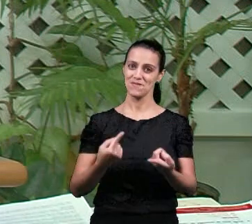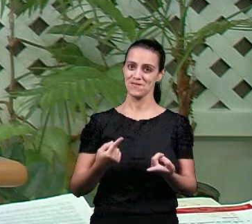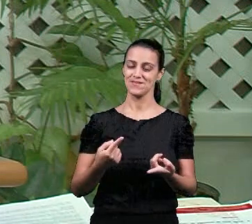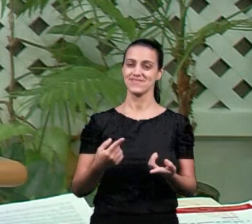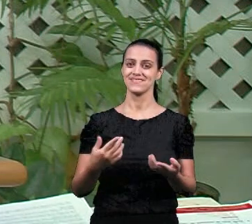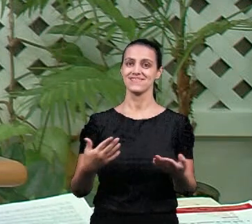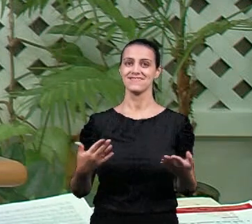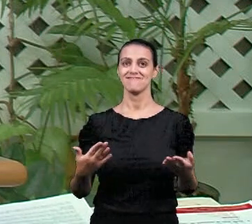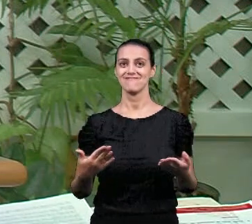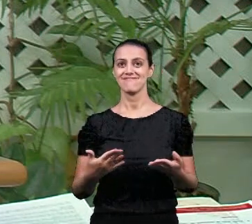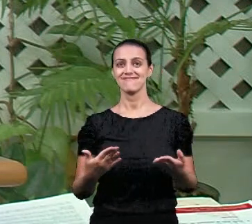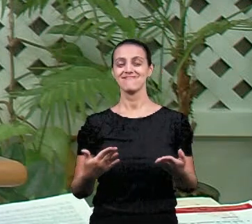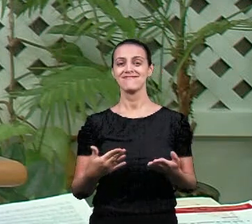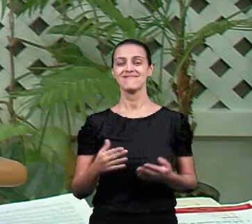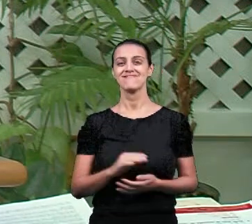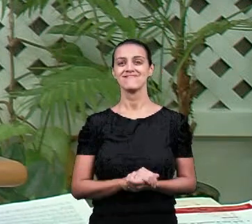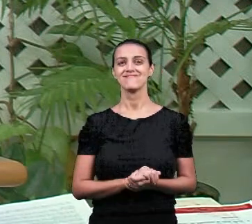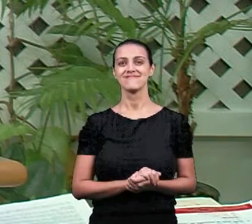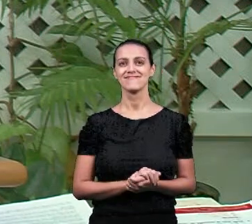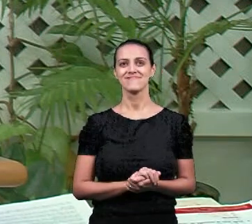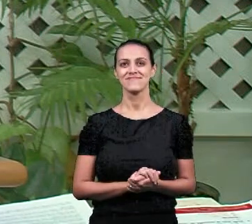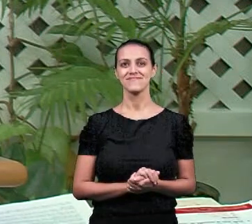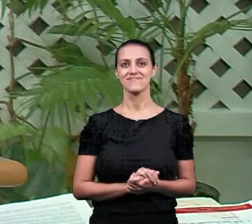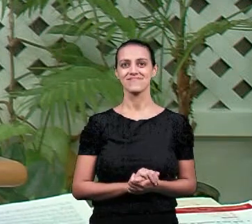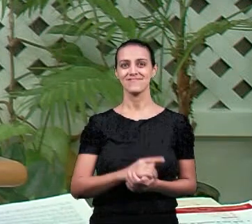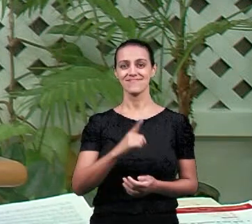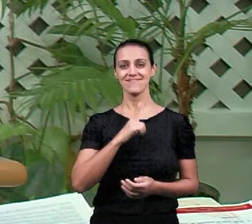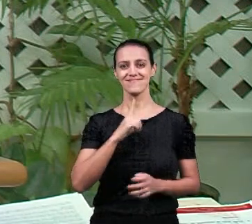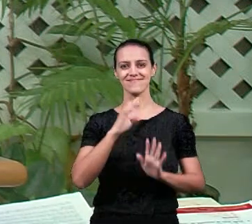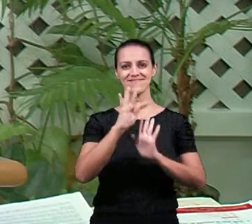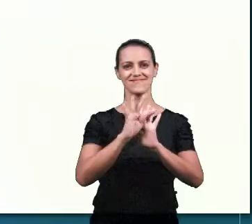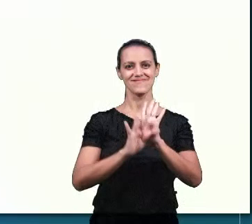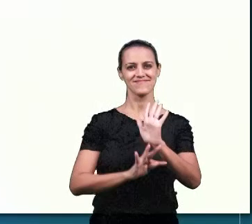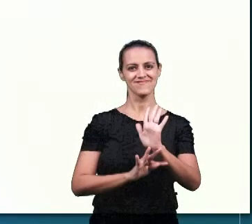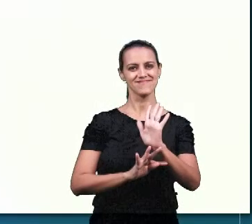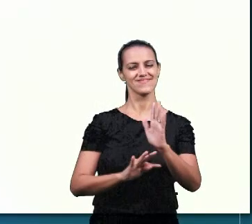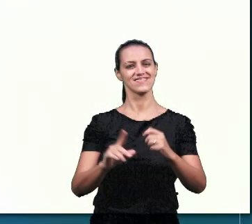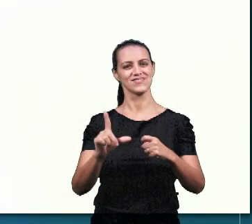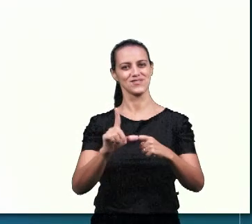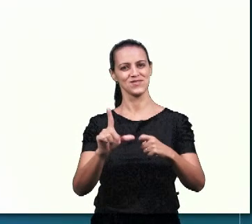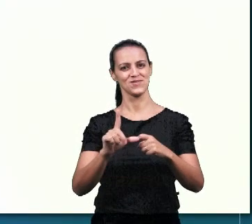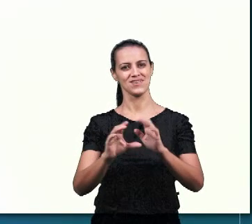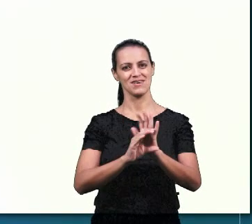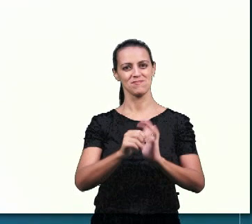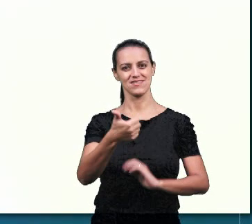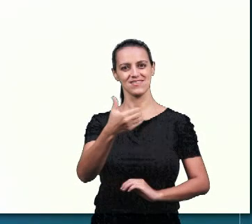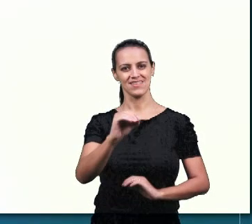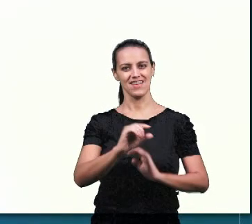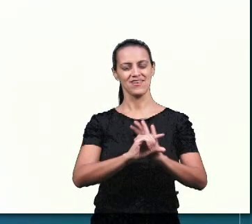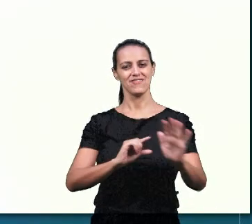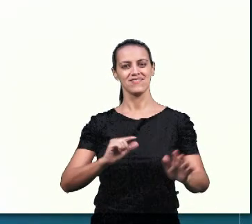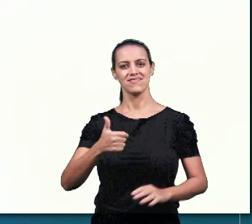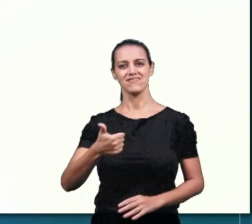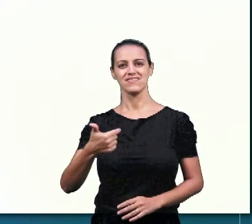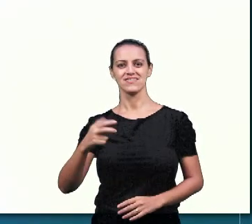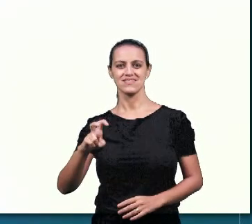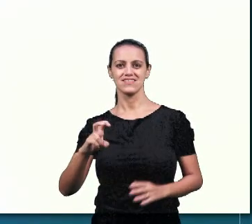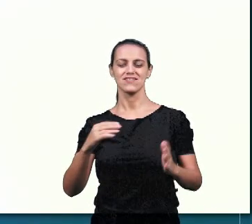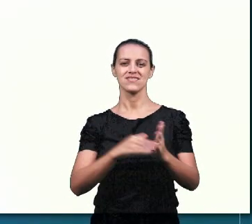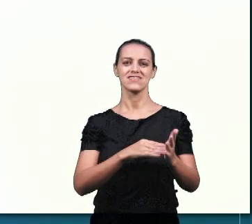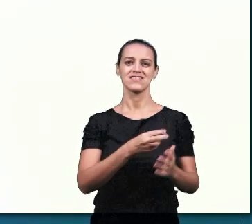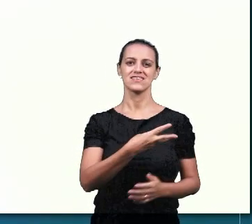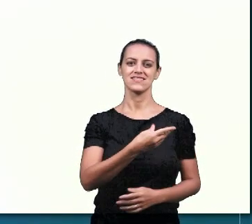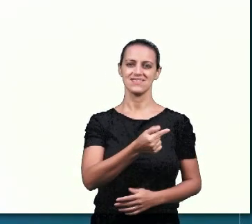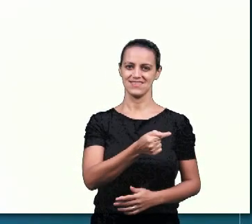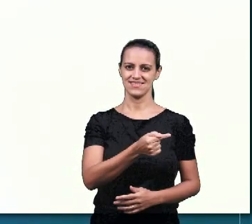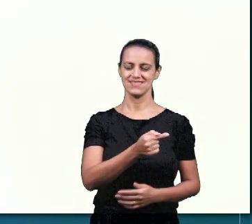en laissant un peu les enfants. Donc, quel est le nom de la parabole qui se trouve dans le texte de l'évangile de Luc, chapitre 10, versets